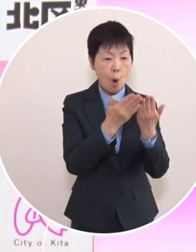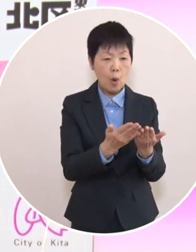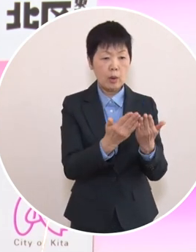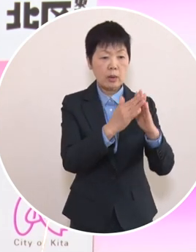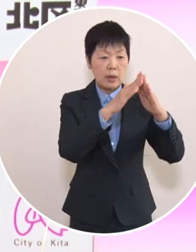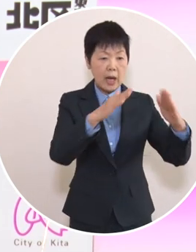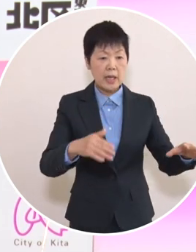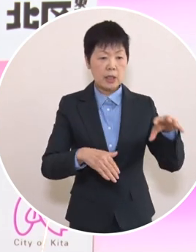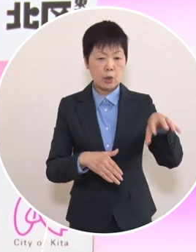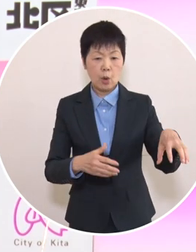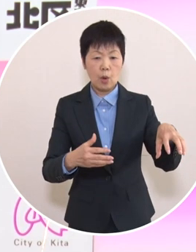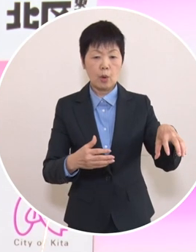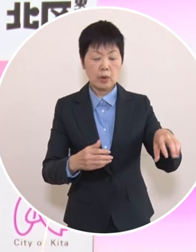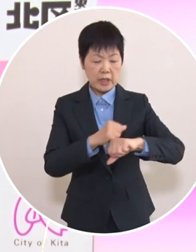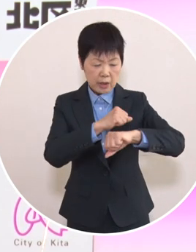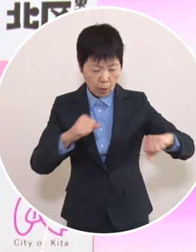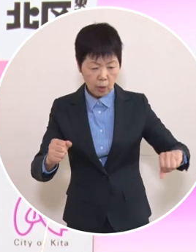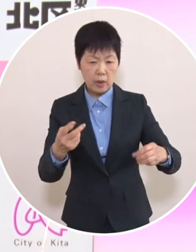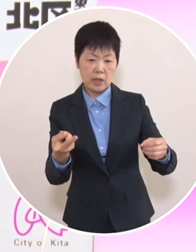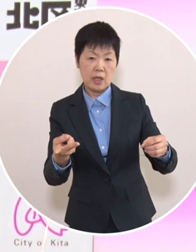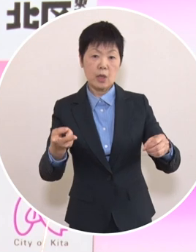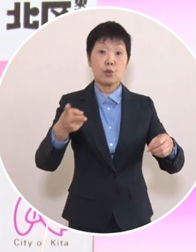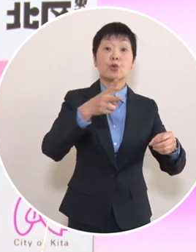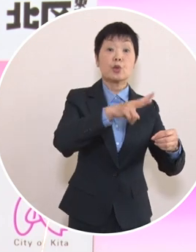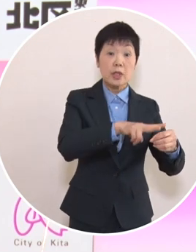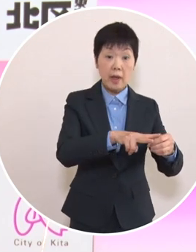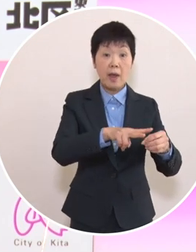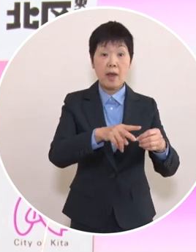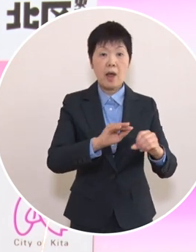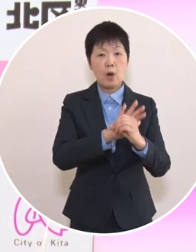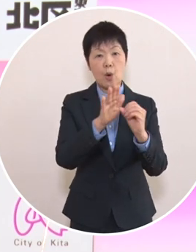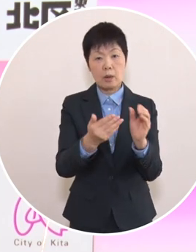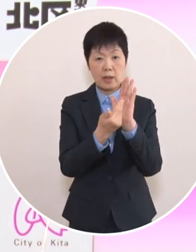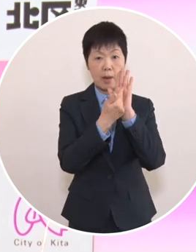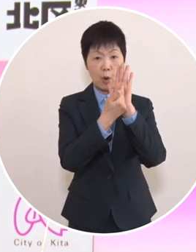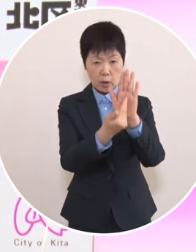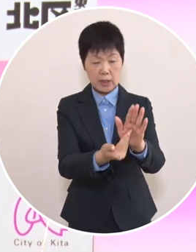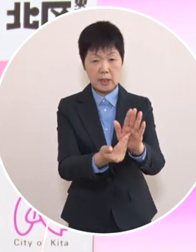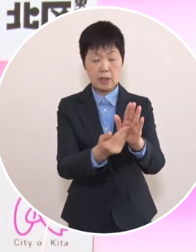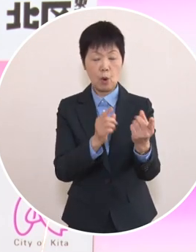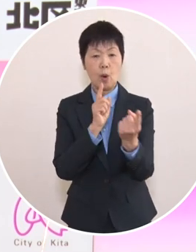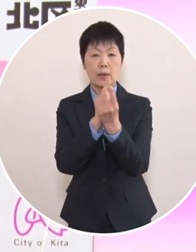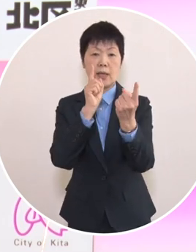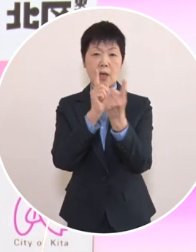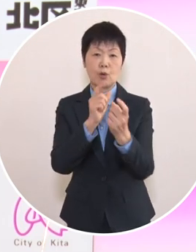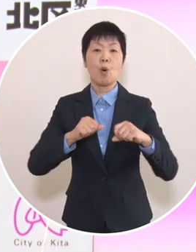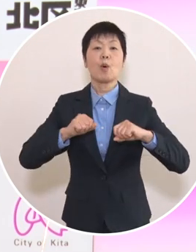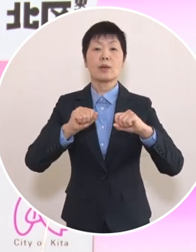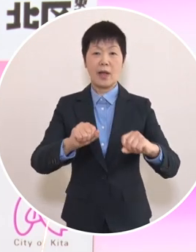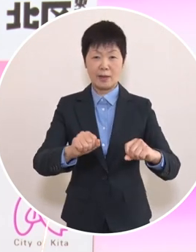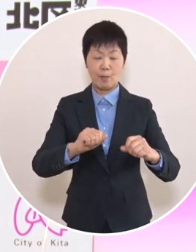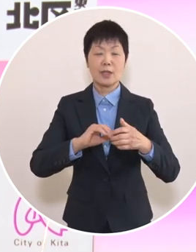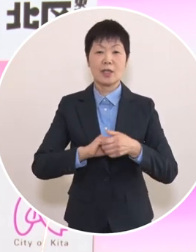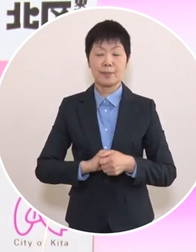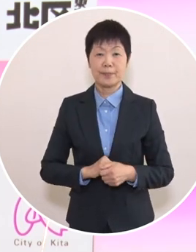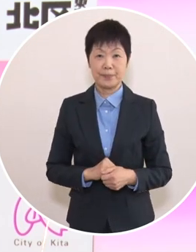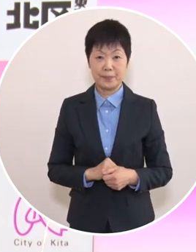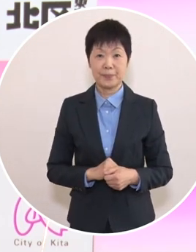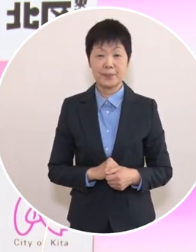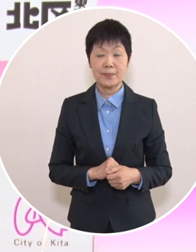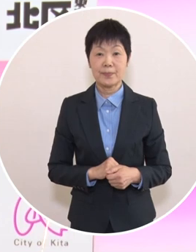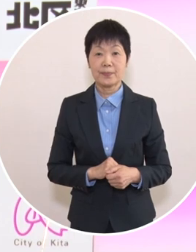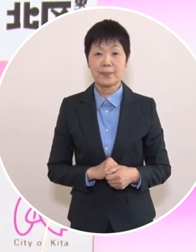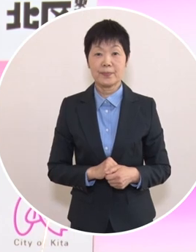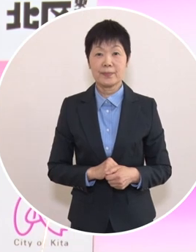場にうつなど関数線防止を徹底しつつ密度の濃い審議を行っており